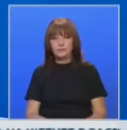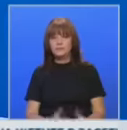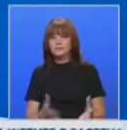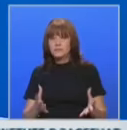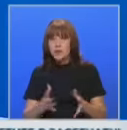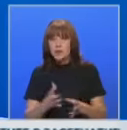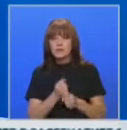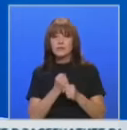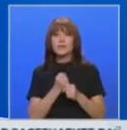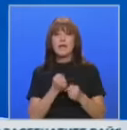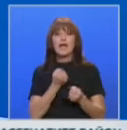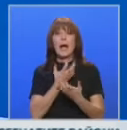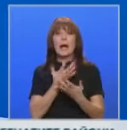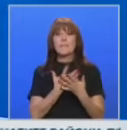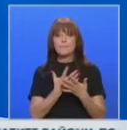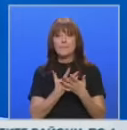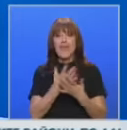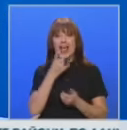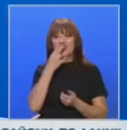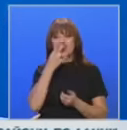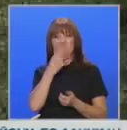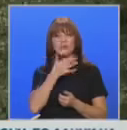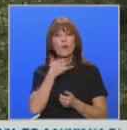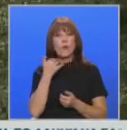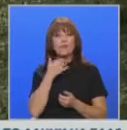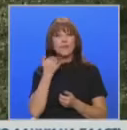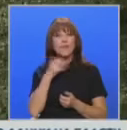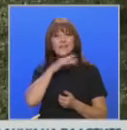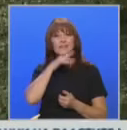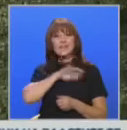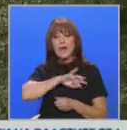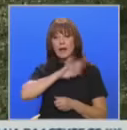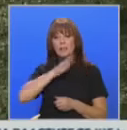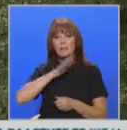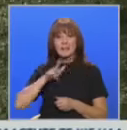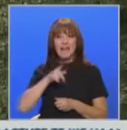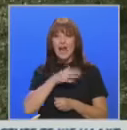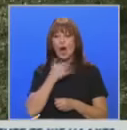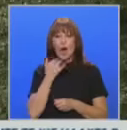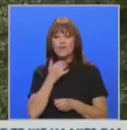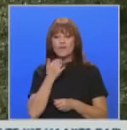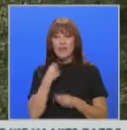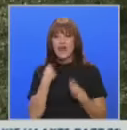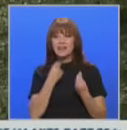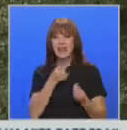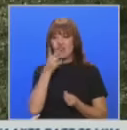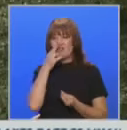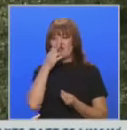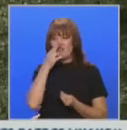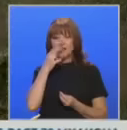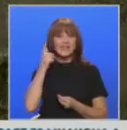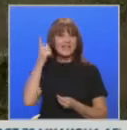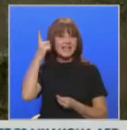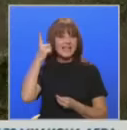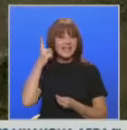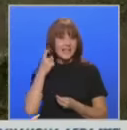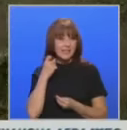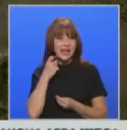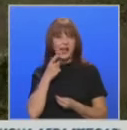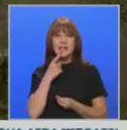Откриха и арестуваха лъжливото овчарче в Стара планина. Пастирът, подал фалшив сигнал за бедстващи туристи в Стара планина,